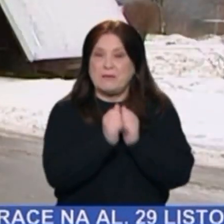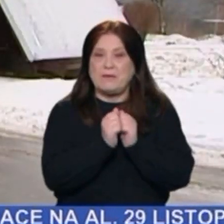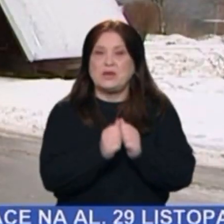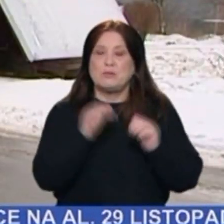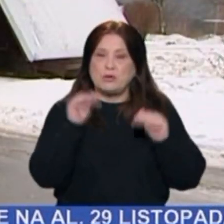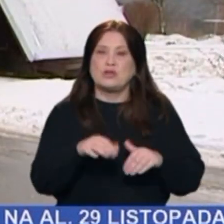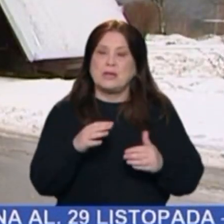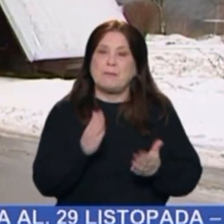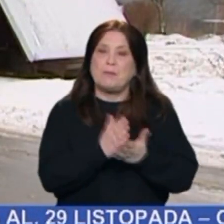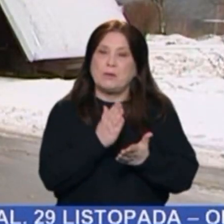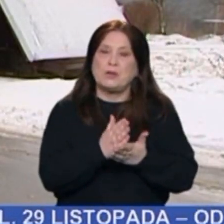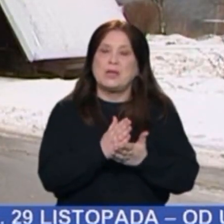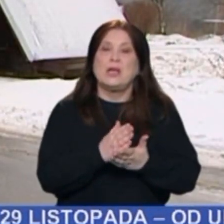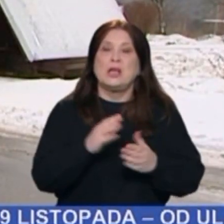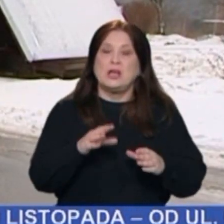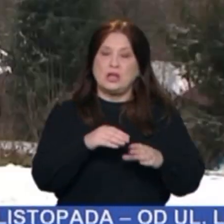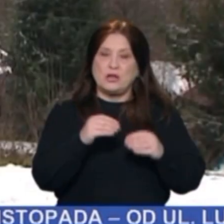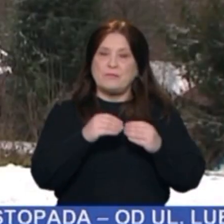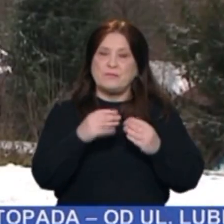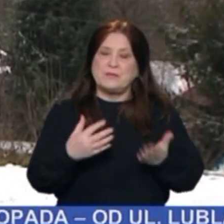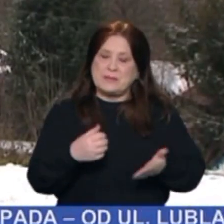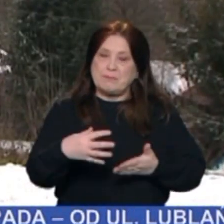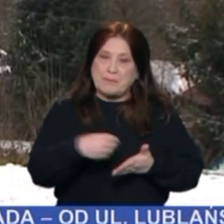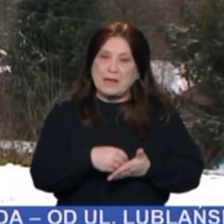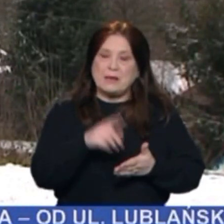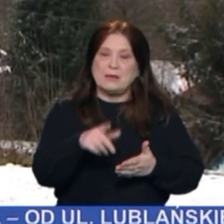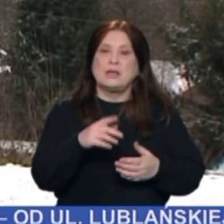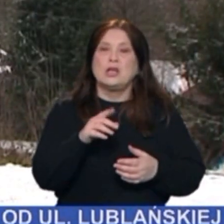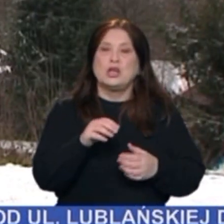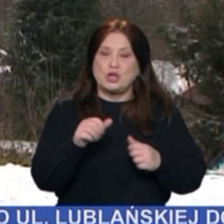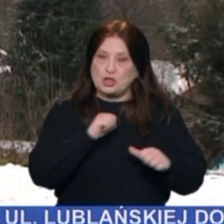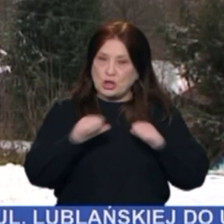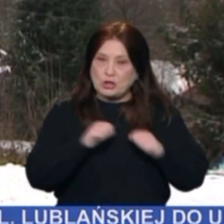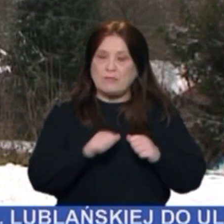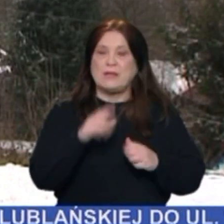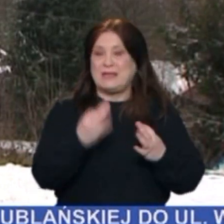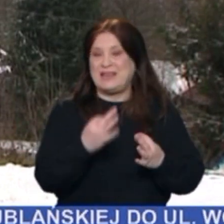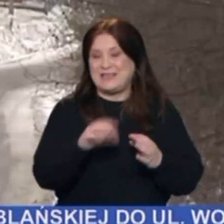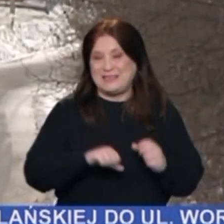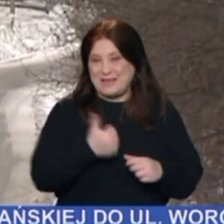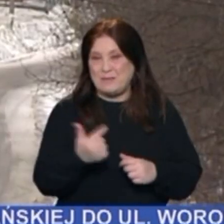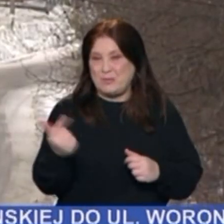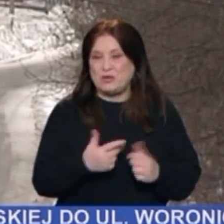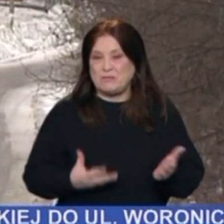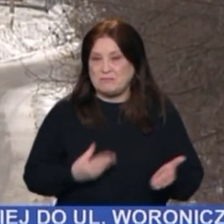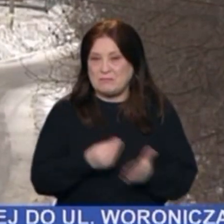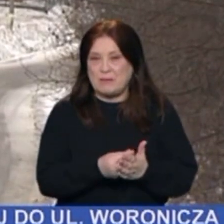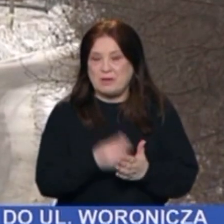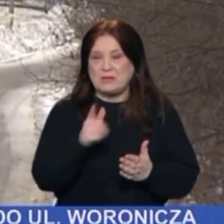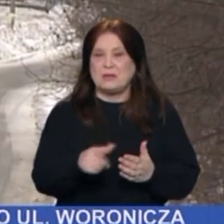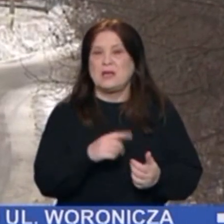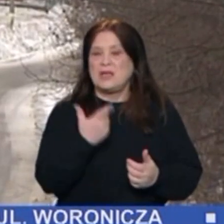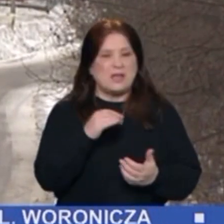rządowe wsparcie z Funduszu Rozwoju Przewozów Autobusowych. Teraz sama musi dofinansować połączenie, według przewoźników